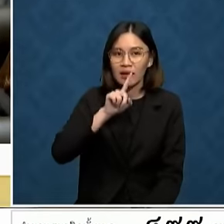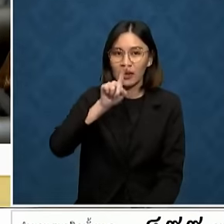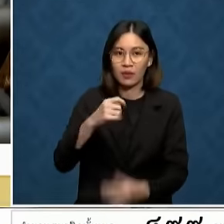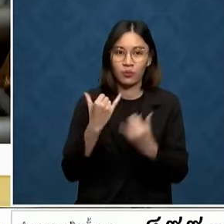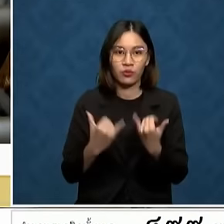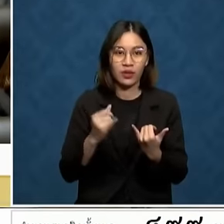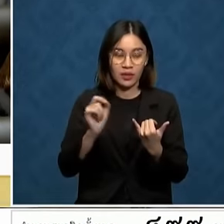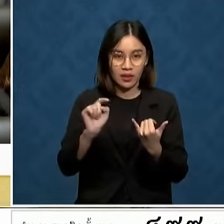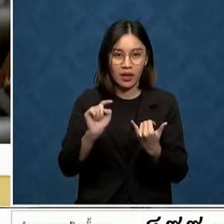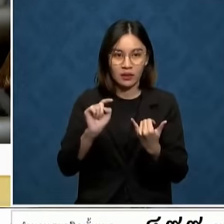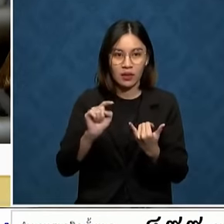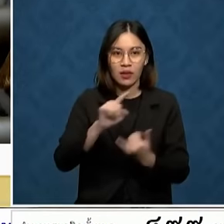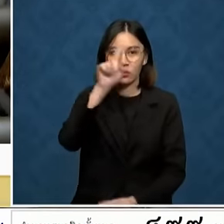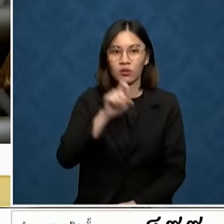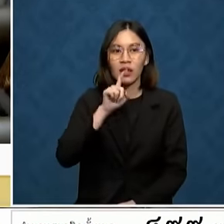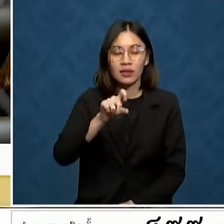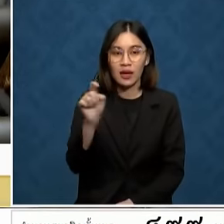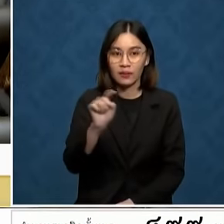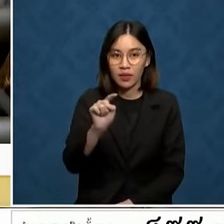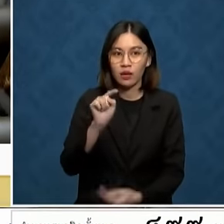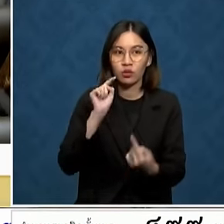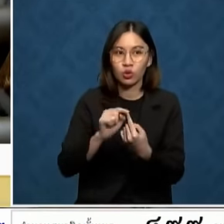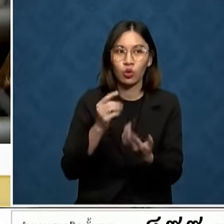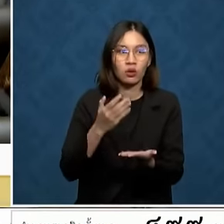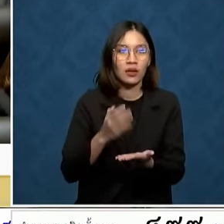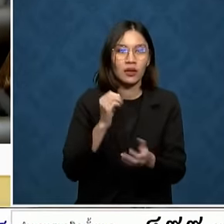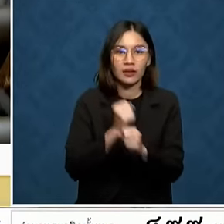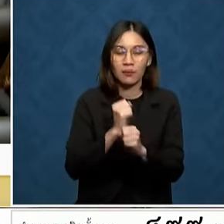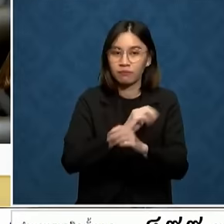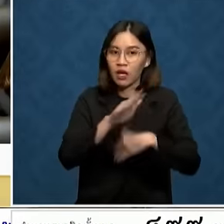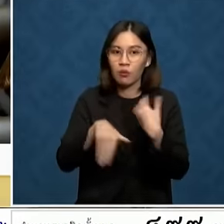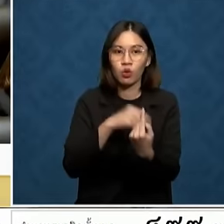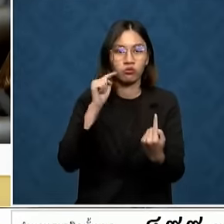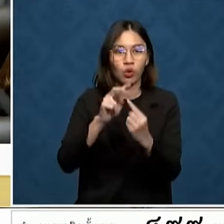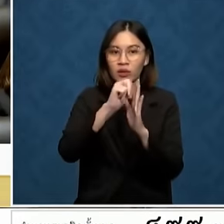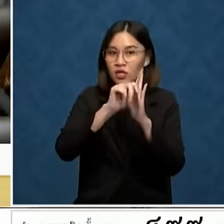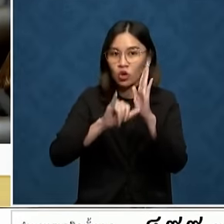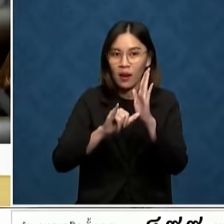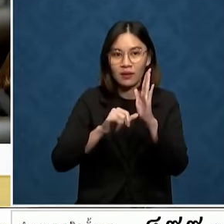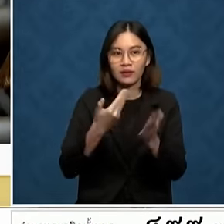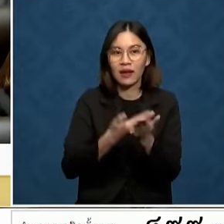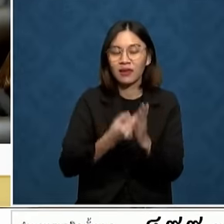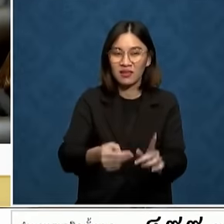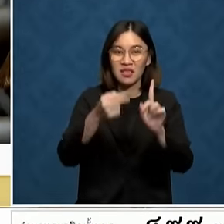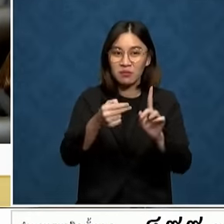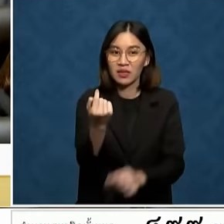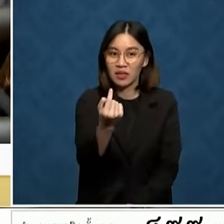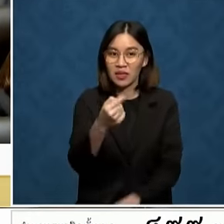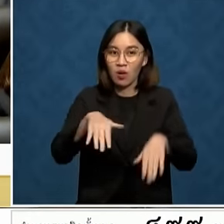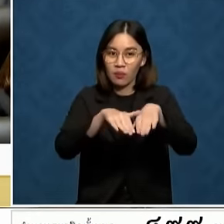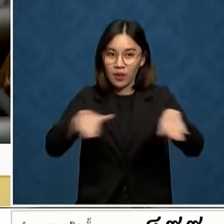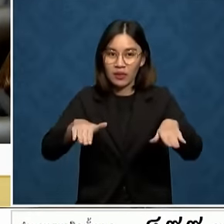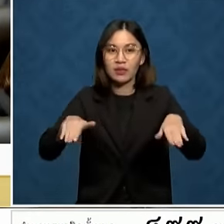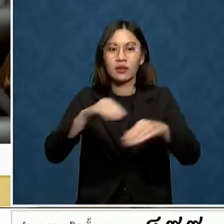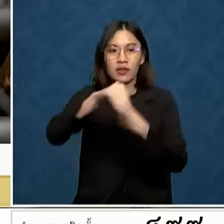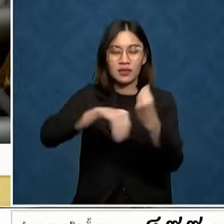นวันนี้ครัปทานคอคำถามทว่าการเทหมดหน้าตักเพื่ใโบาย Digital Wallet นั้นเป็นการตสนใจและมาตรการท